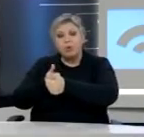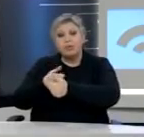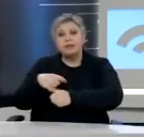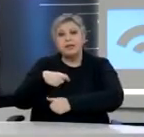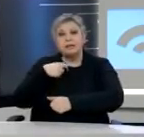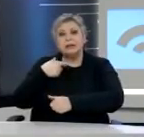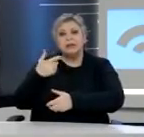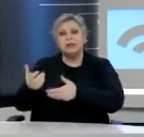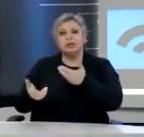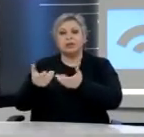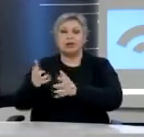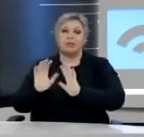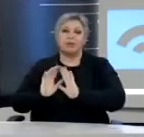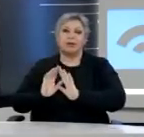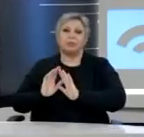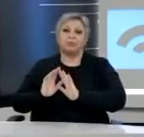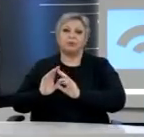κάνετε.